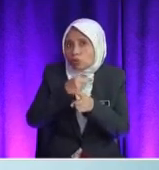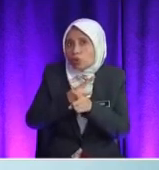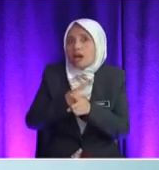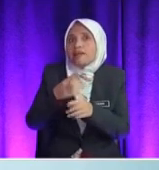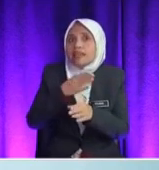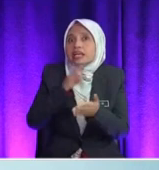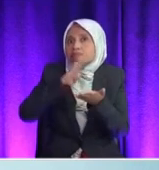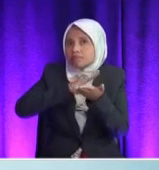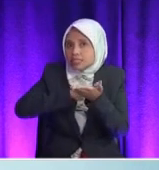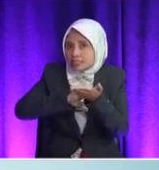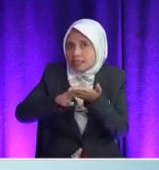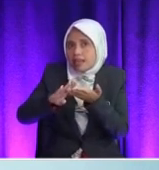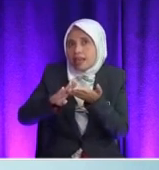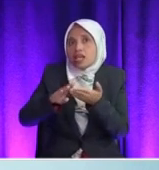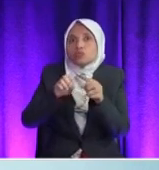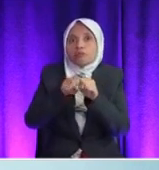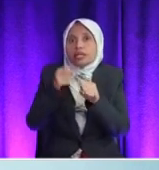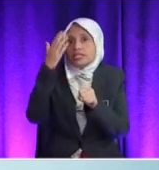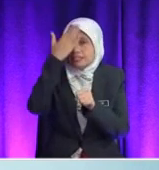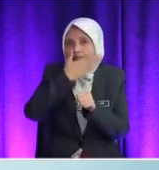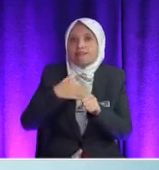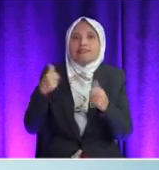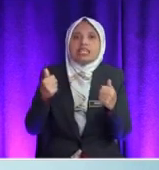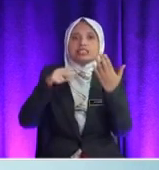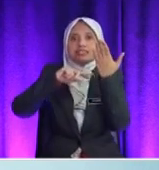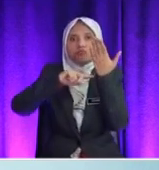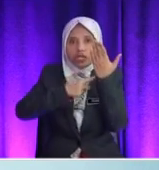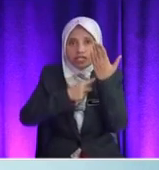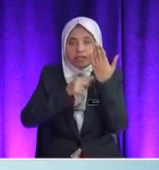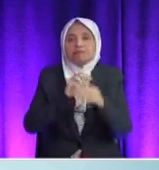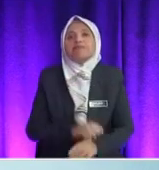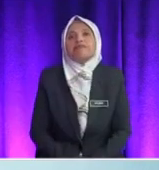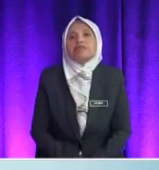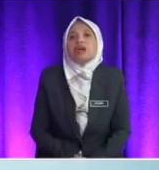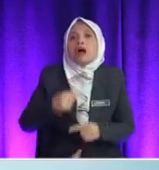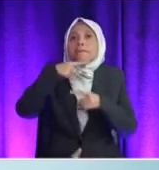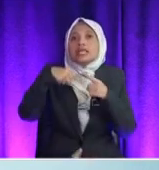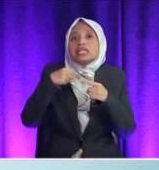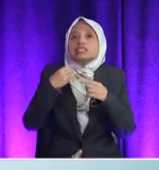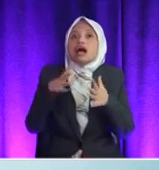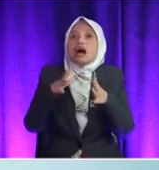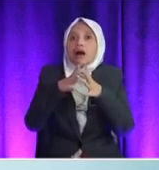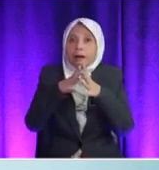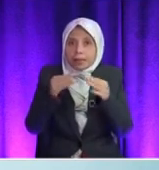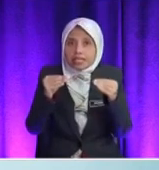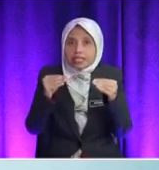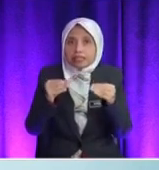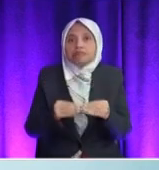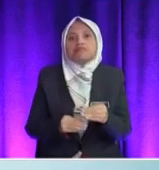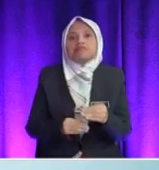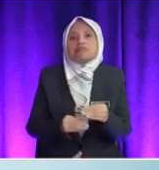baulah bersih Oke nampak bahwa Daus sibling tidak sesuai nah pastikan